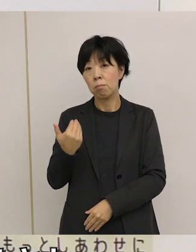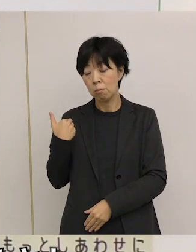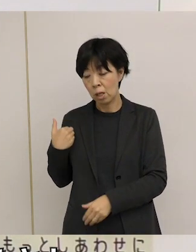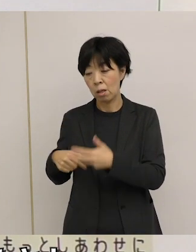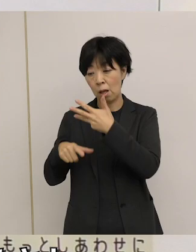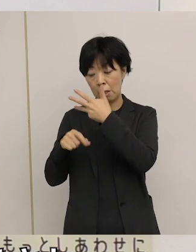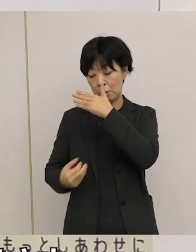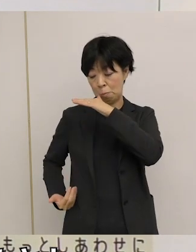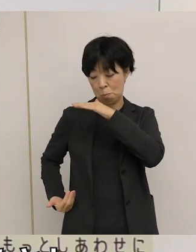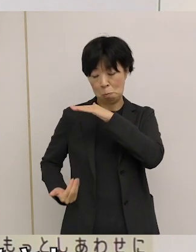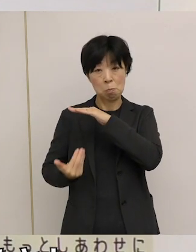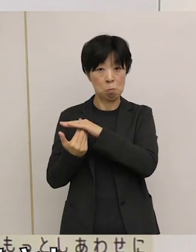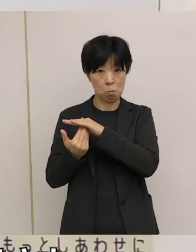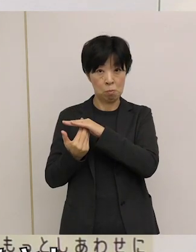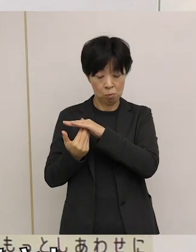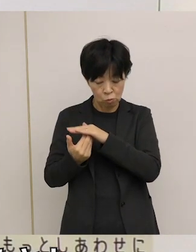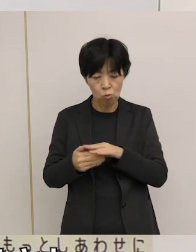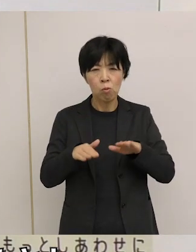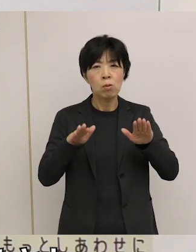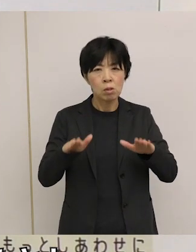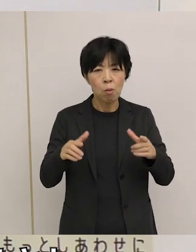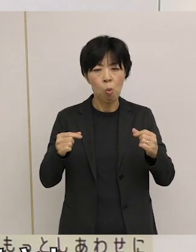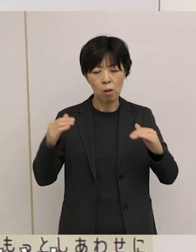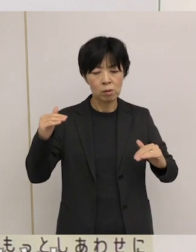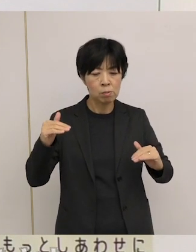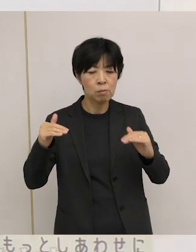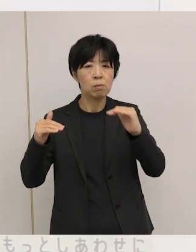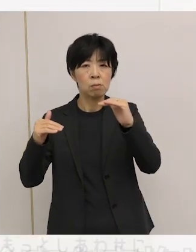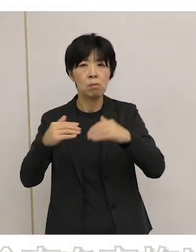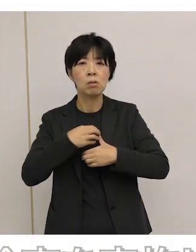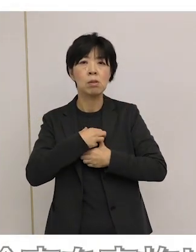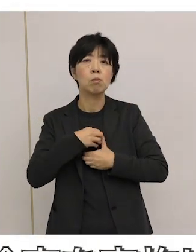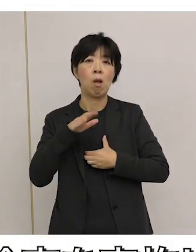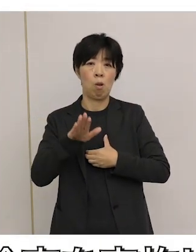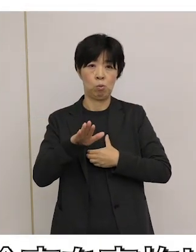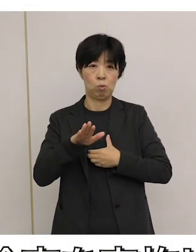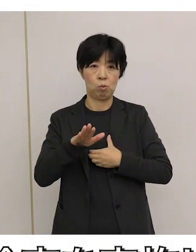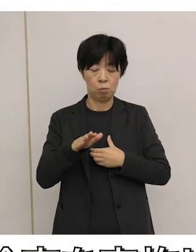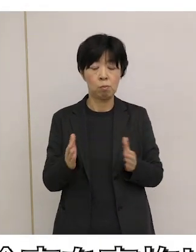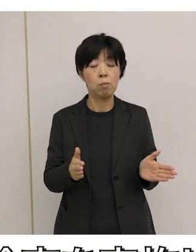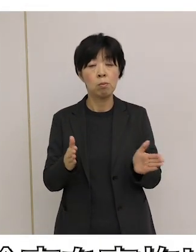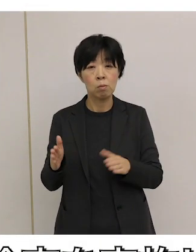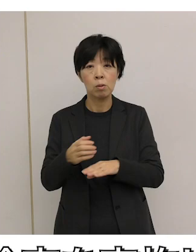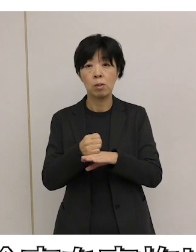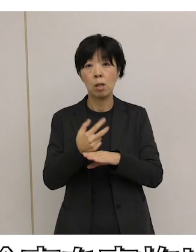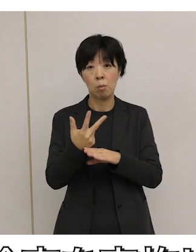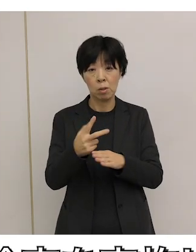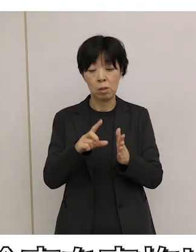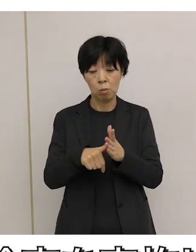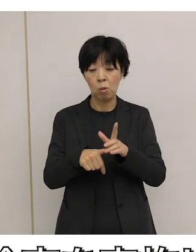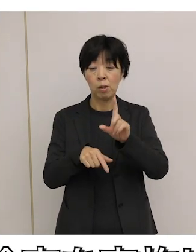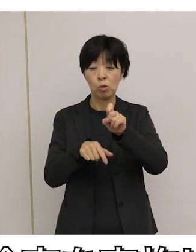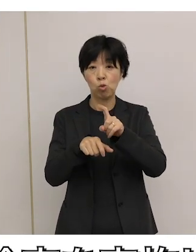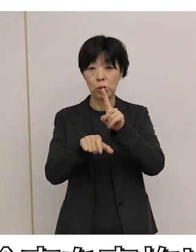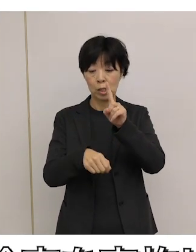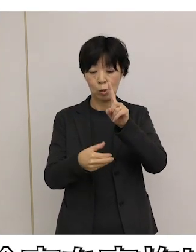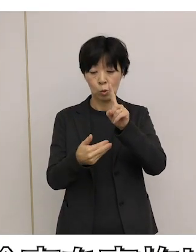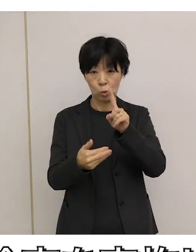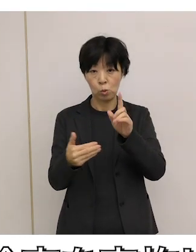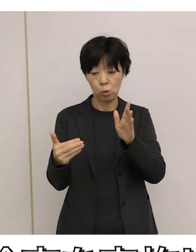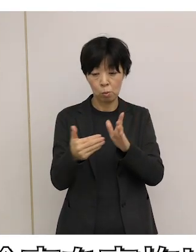た8月中旬に迫る水準となっています。本市では11月9日までの1週間